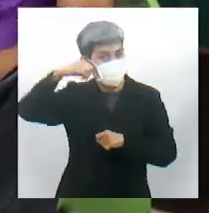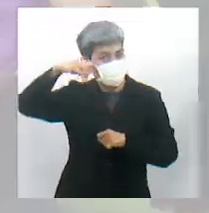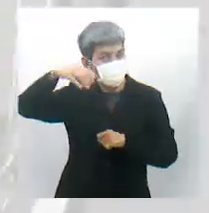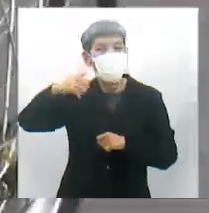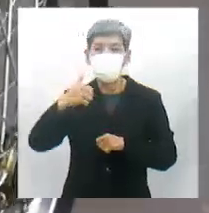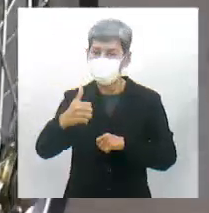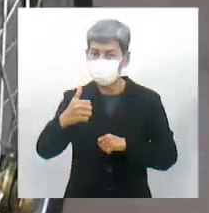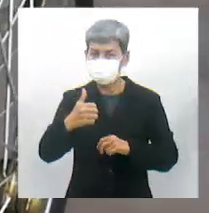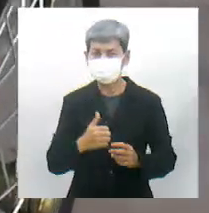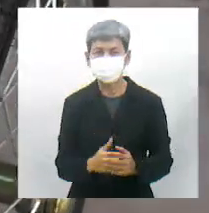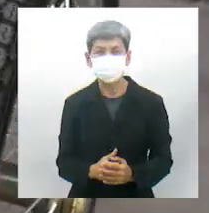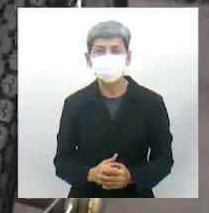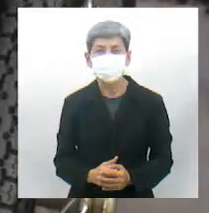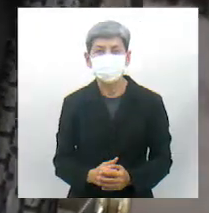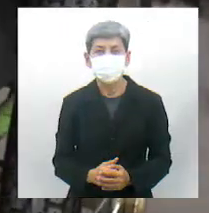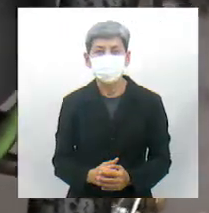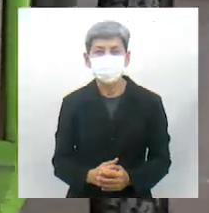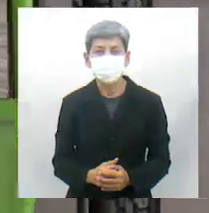ให้ ครับ